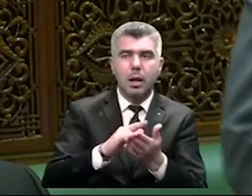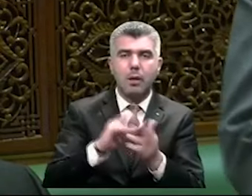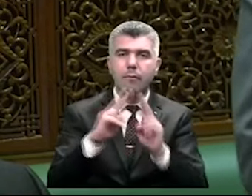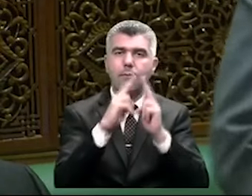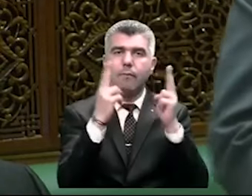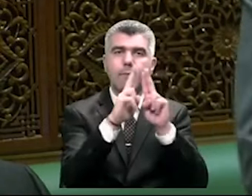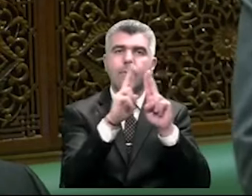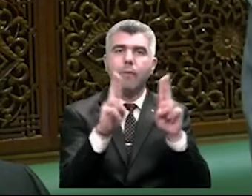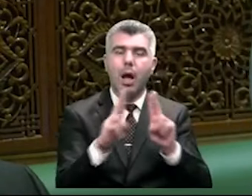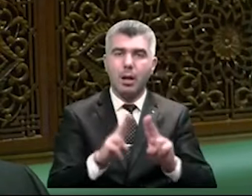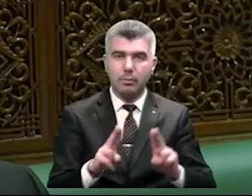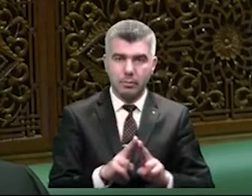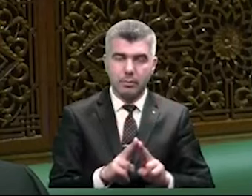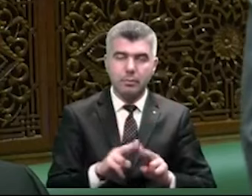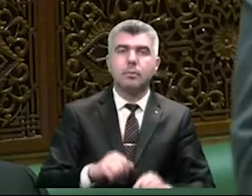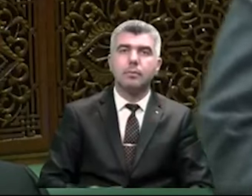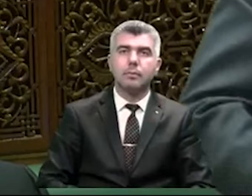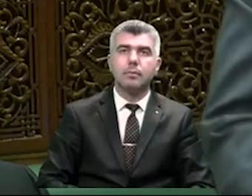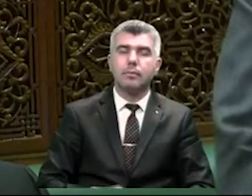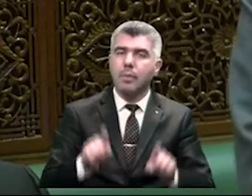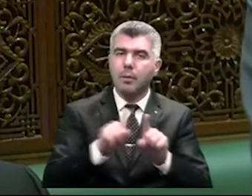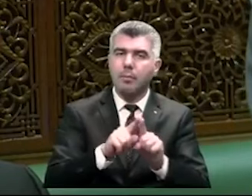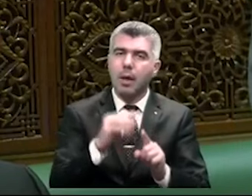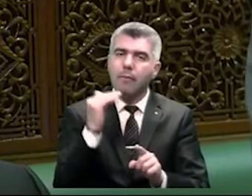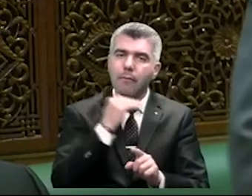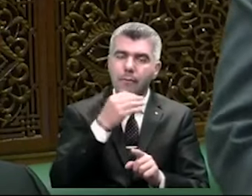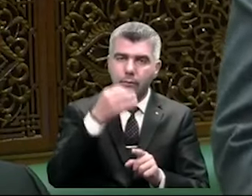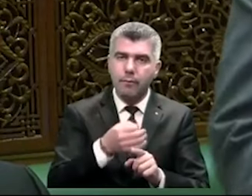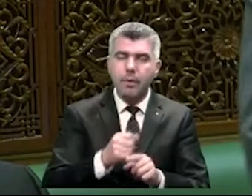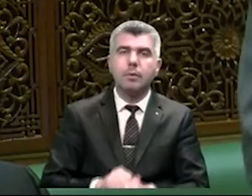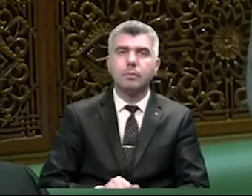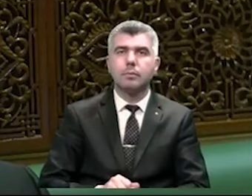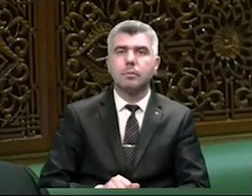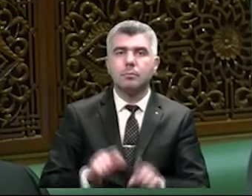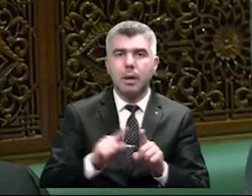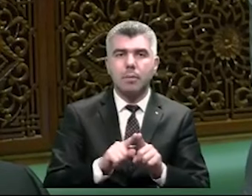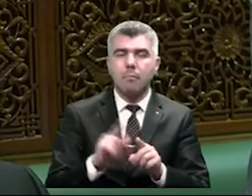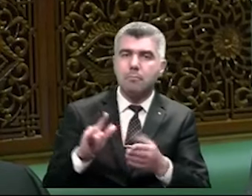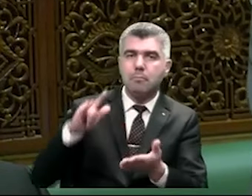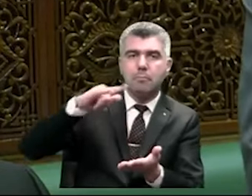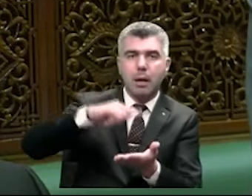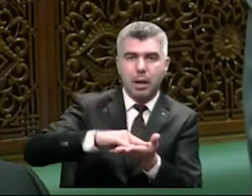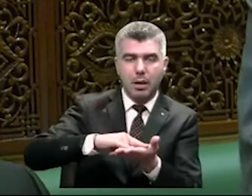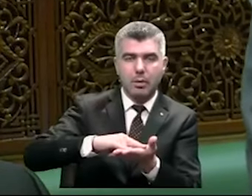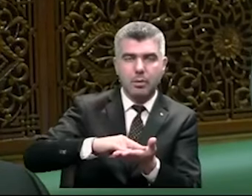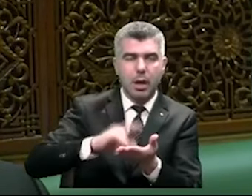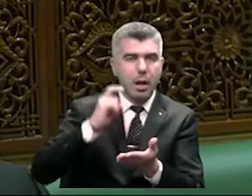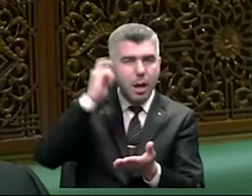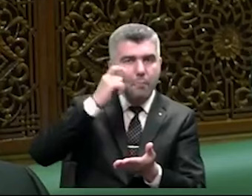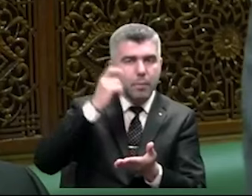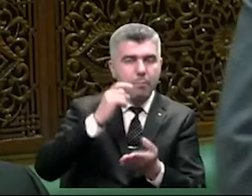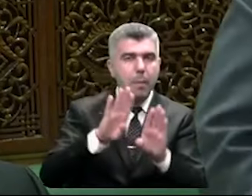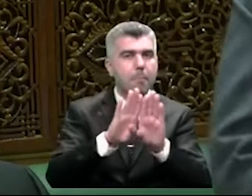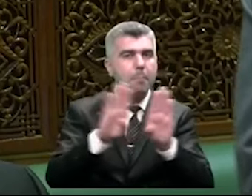وحبدا ل التسريع و الامور اللي خدامين احنا كنديرو عبر المطارات ديالنا نفكر في هذ الابواب